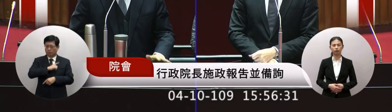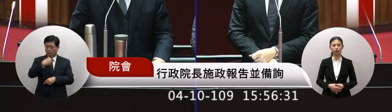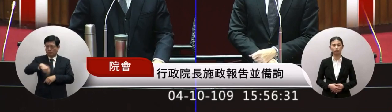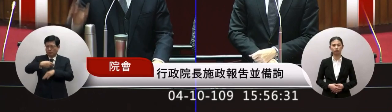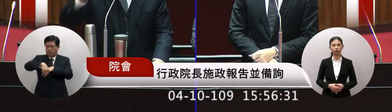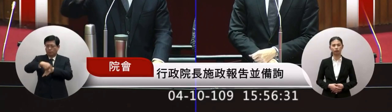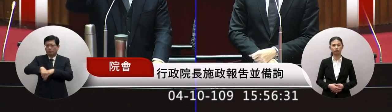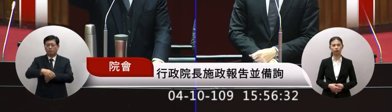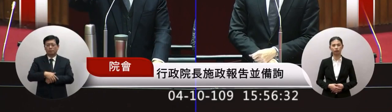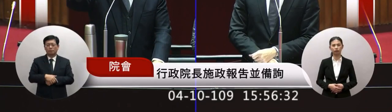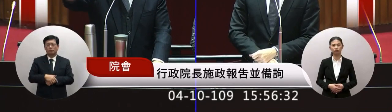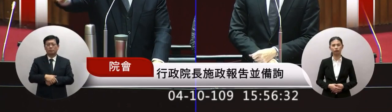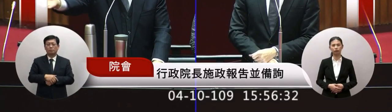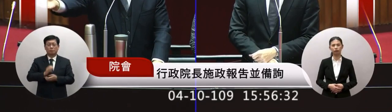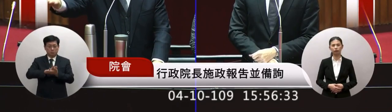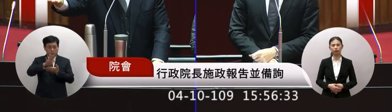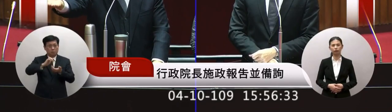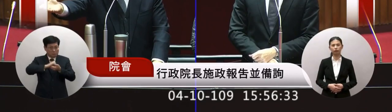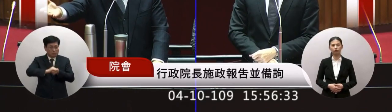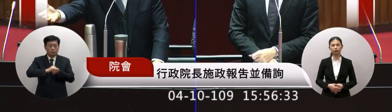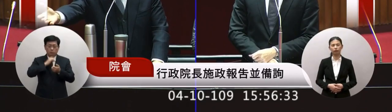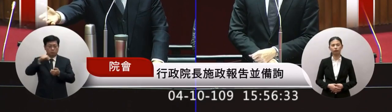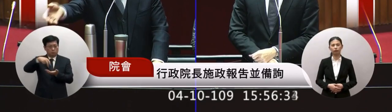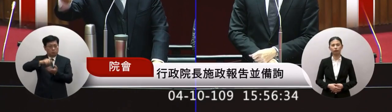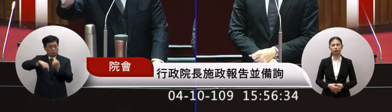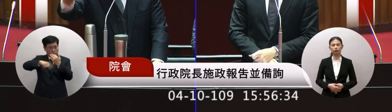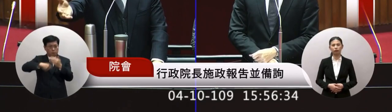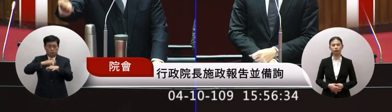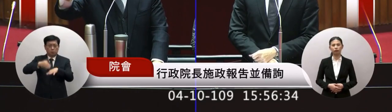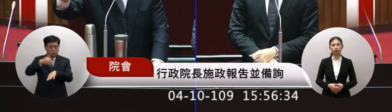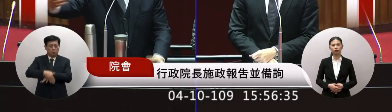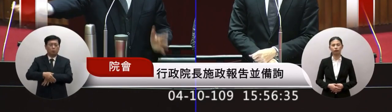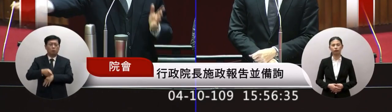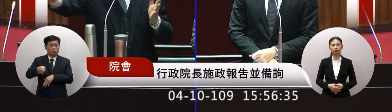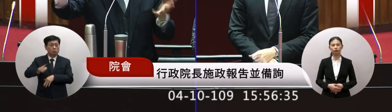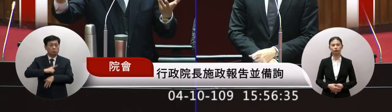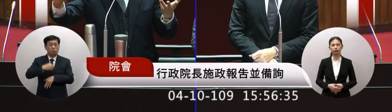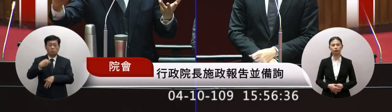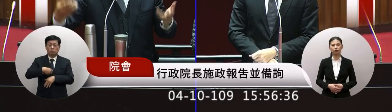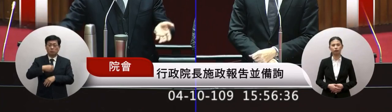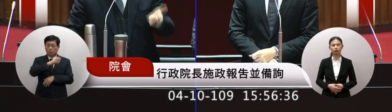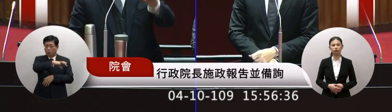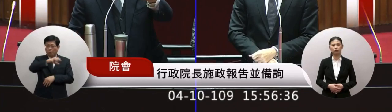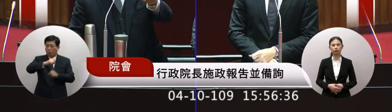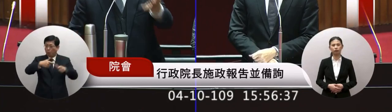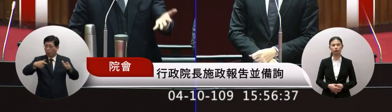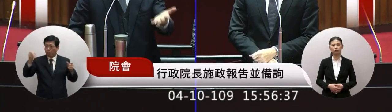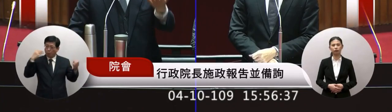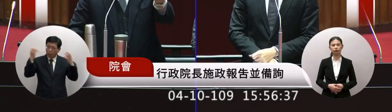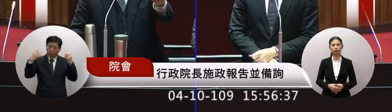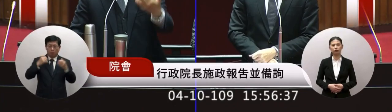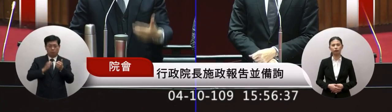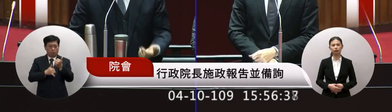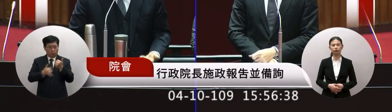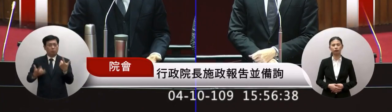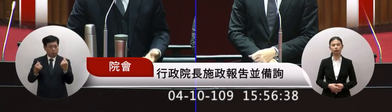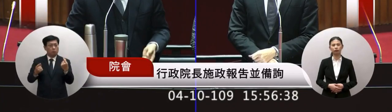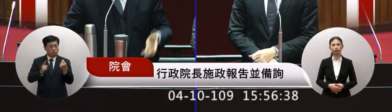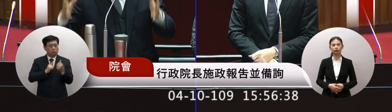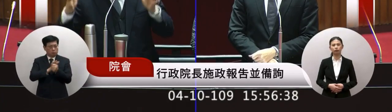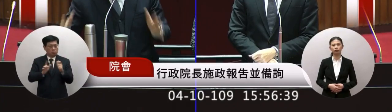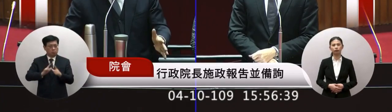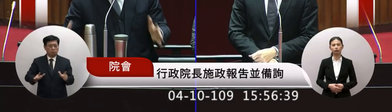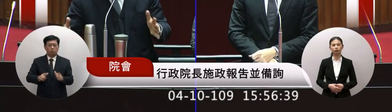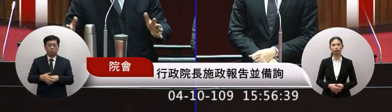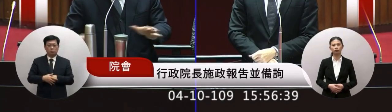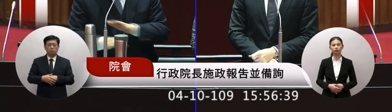计，啊，这将来一定是会议通过，啊，会议来自各方面，可能委员嘛作为影响力，